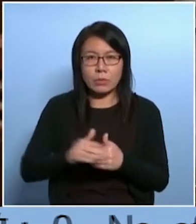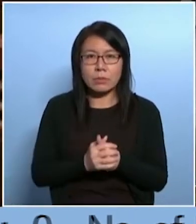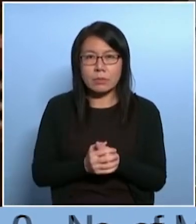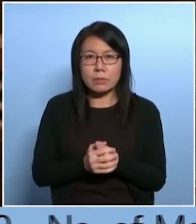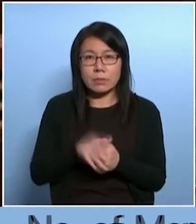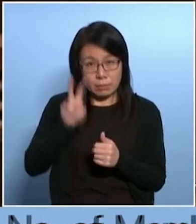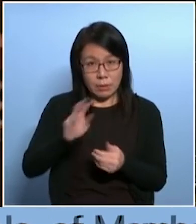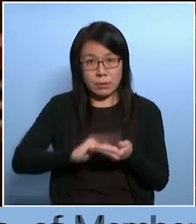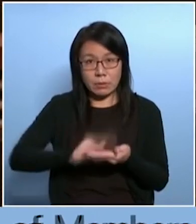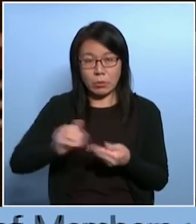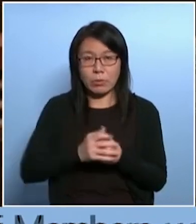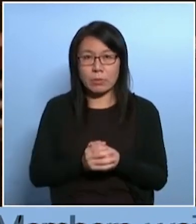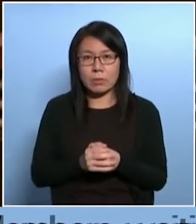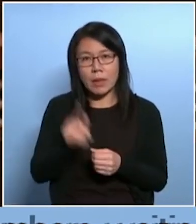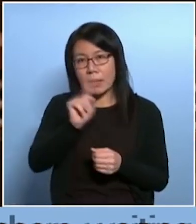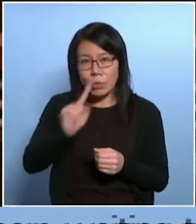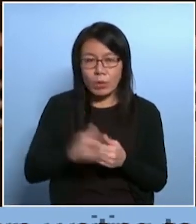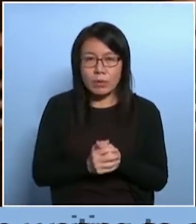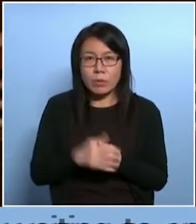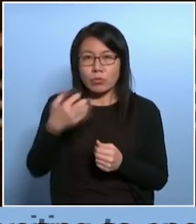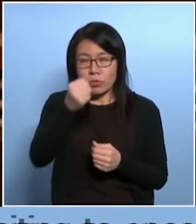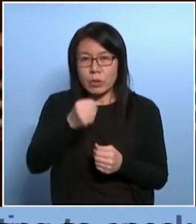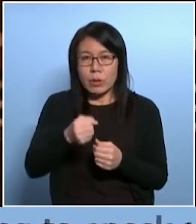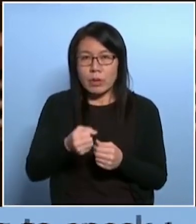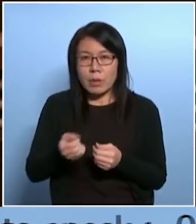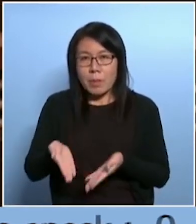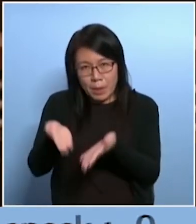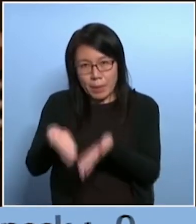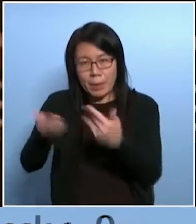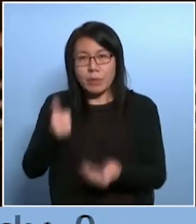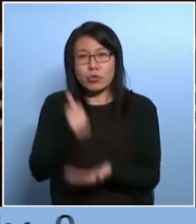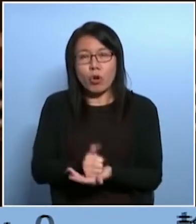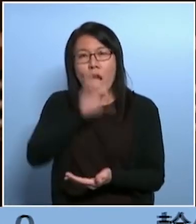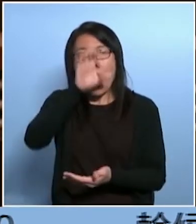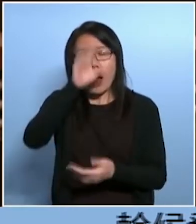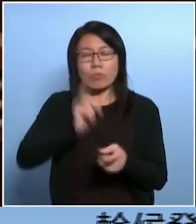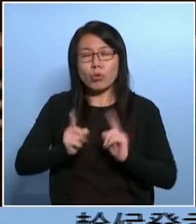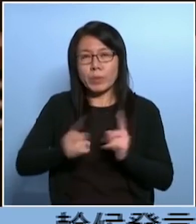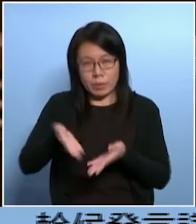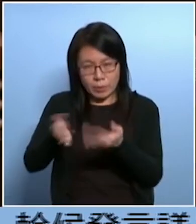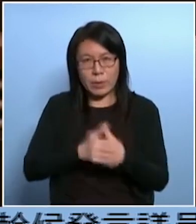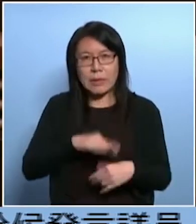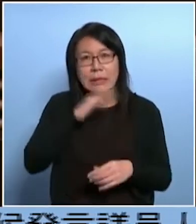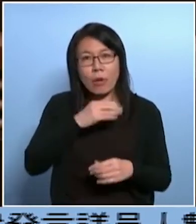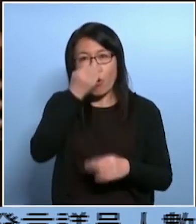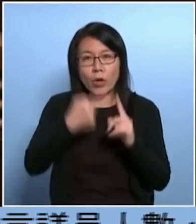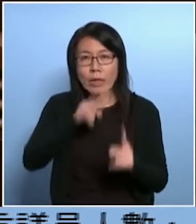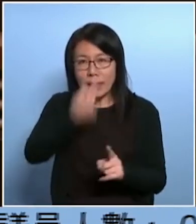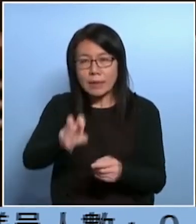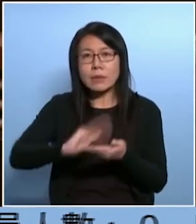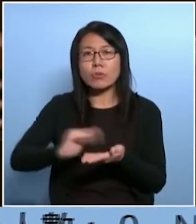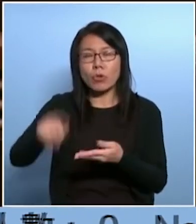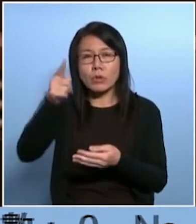楚係點樣啊？主席，你繼續縱容佢哋，俾佢哋喺位上叫囂。等市民看清楚他